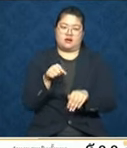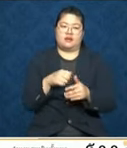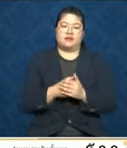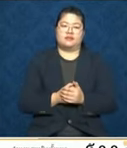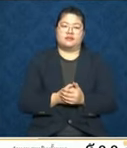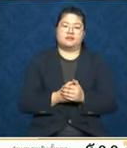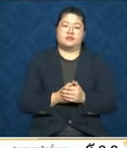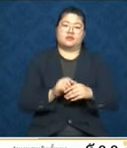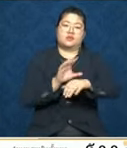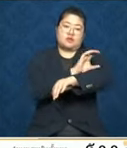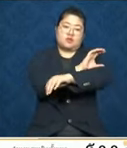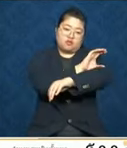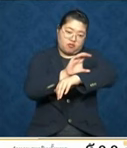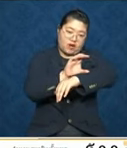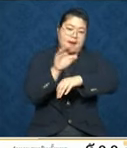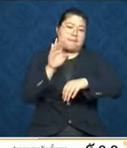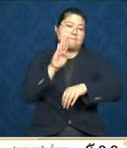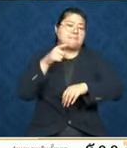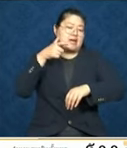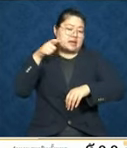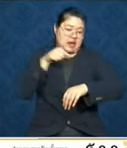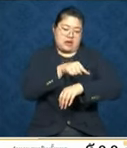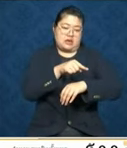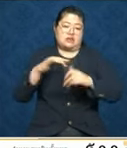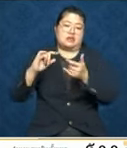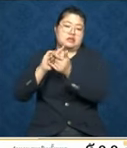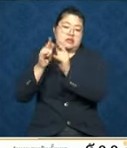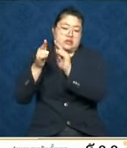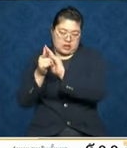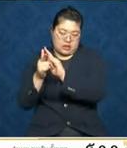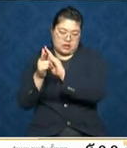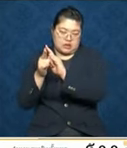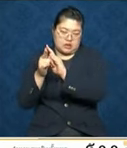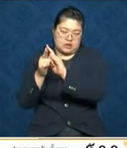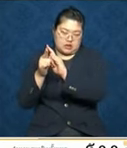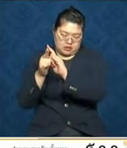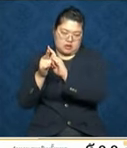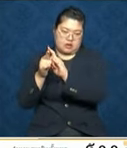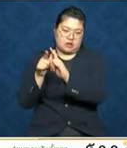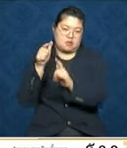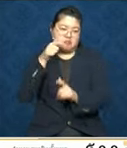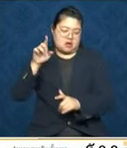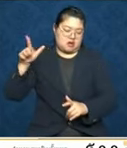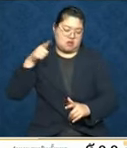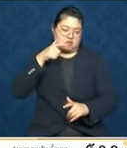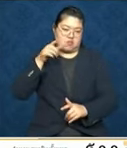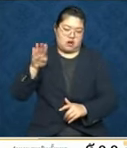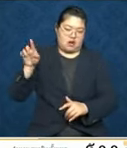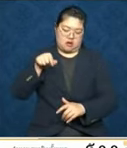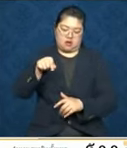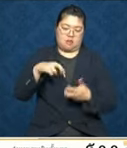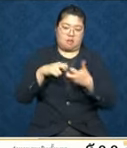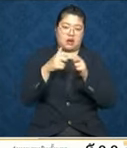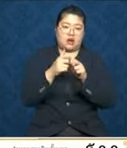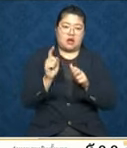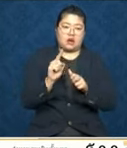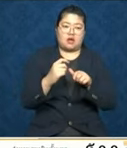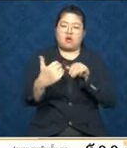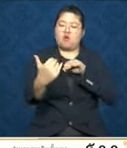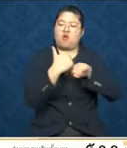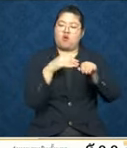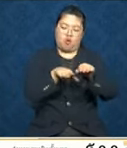านีรถไฟฟ้าบางใหญ่ผ่านเซ็นทรัลเวสเกตมุ่งหน้ามาแถวบางใหญ่นี่นะครับประสบปัญหาการจรา